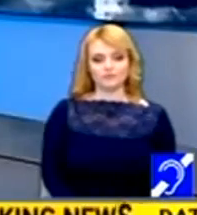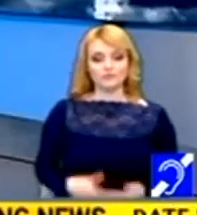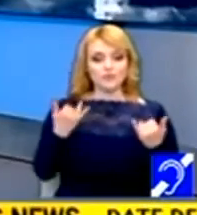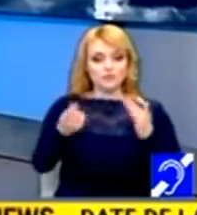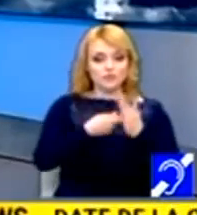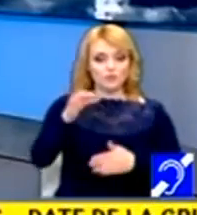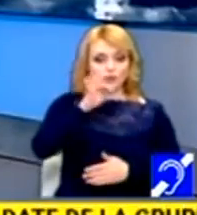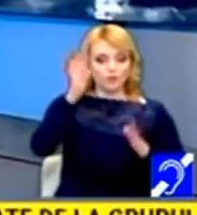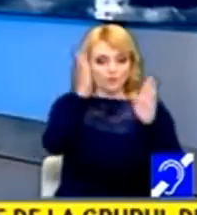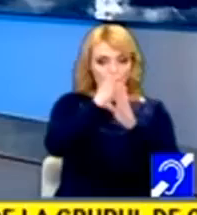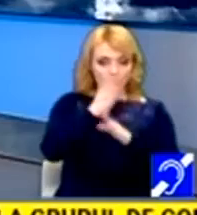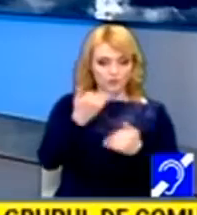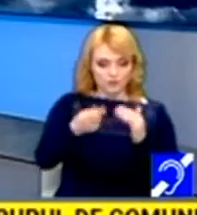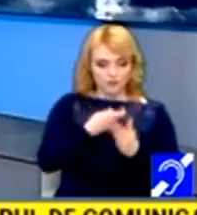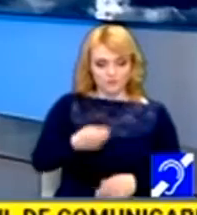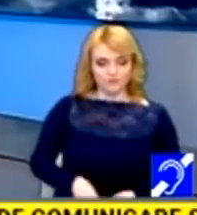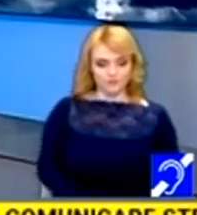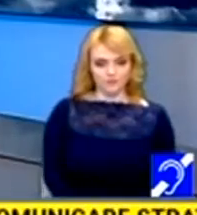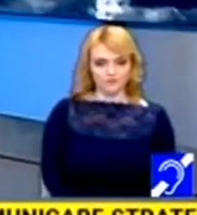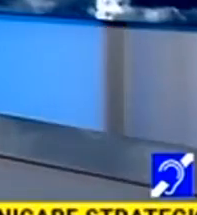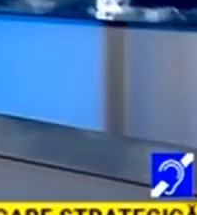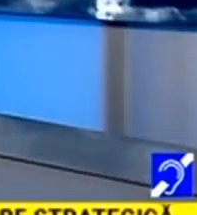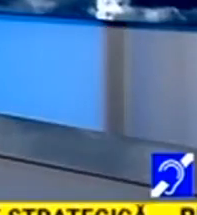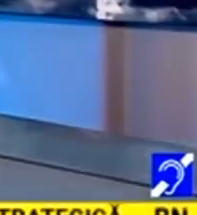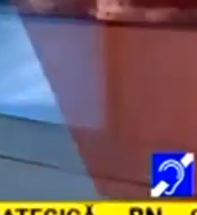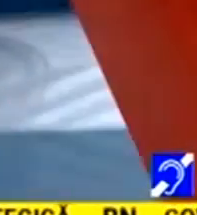Ce vreme ne așteaptă mâine, aflăm chiar acum din rubrica Meteo.